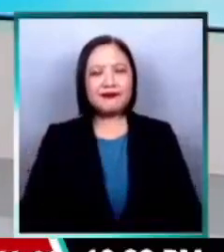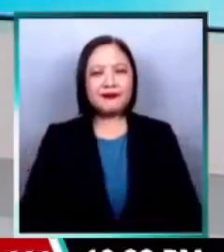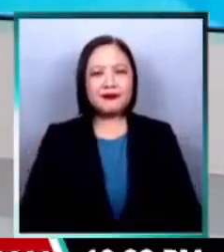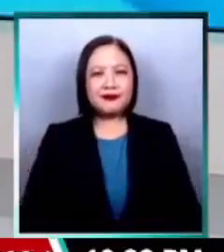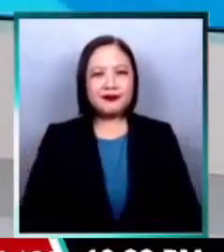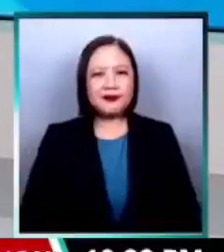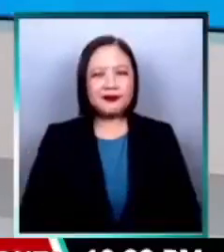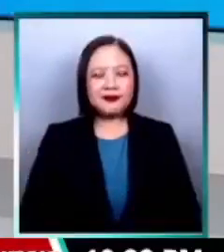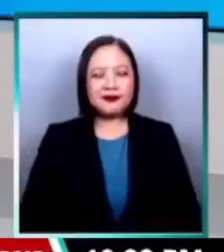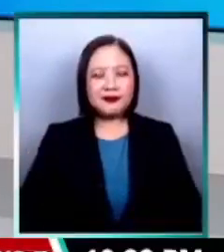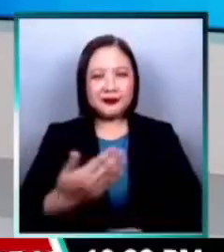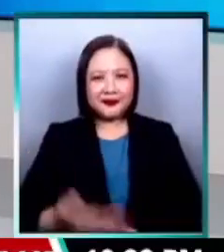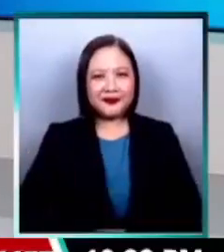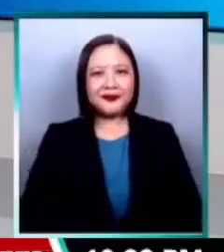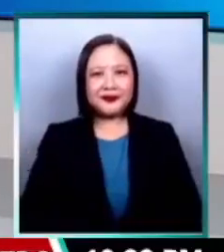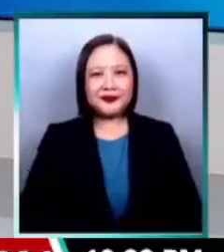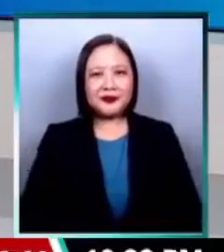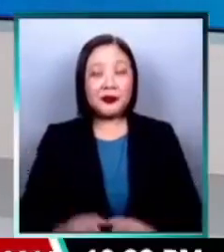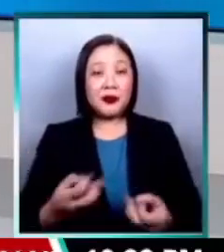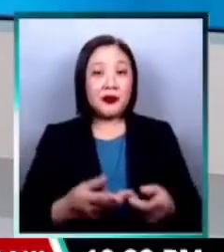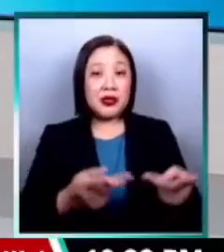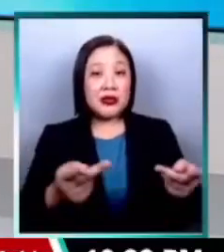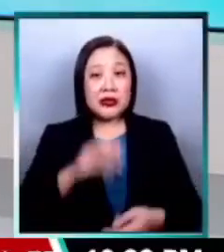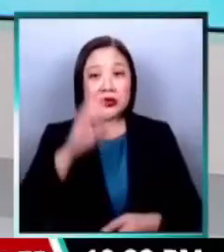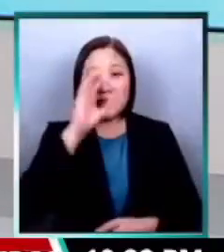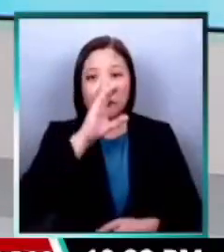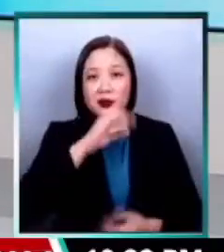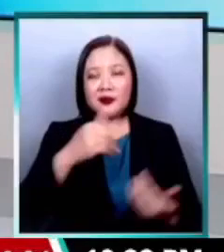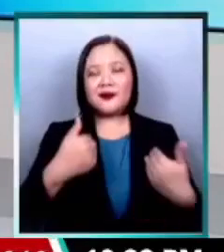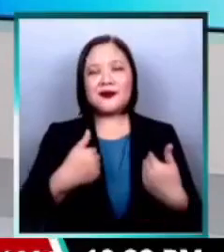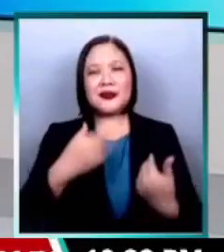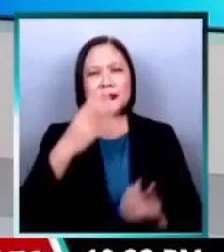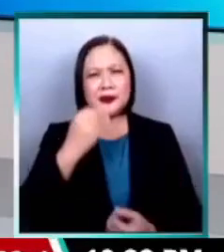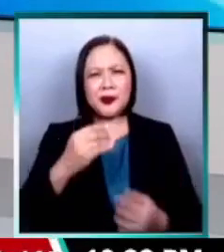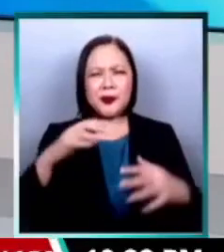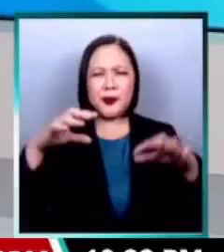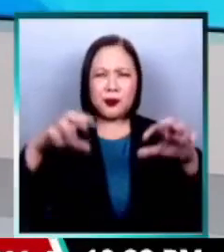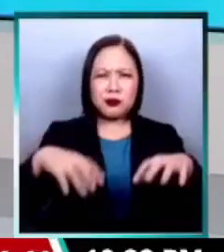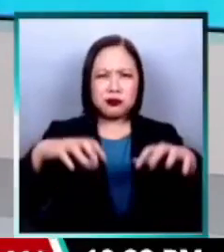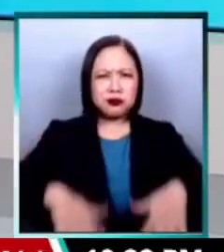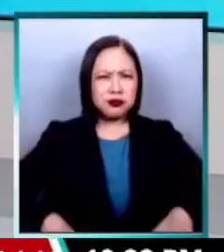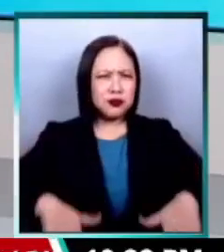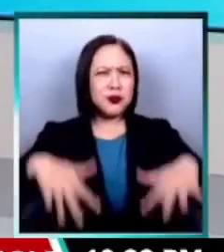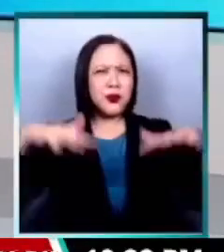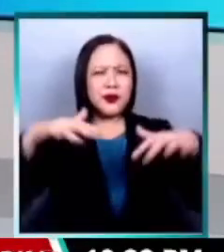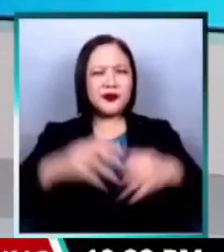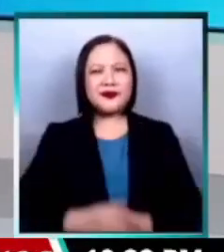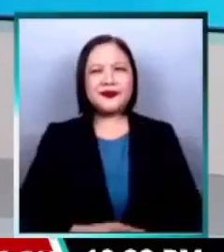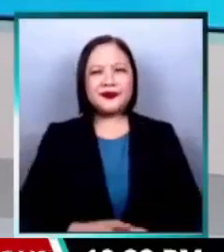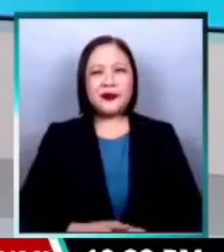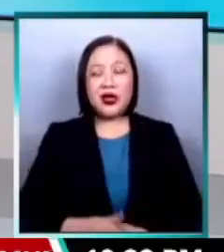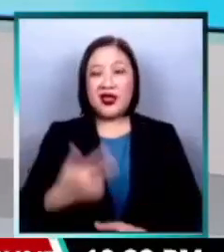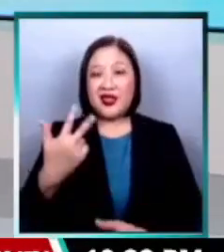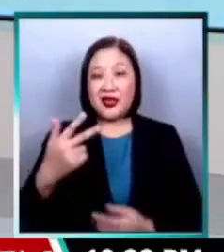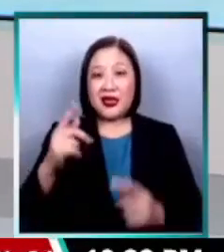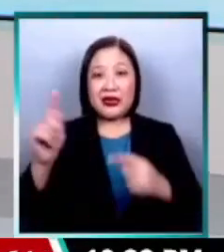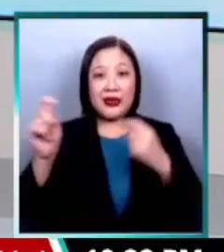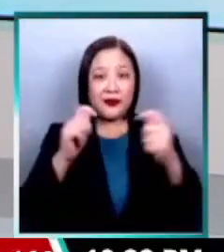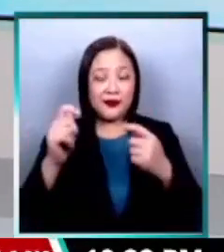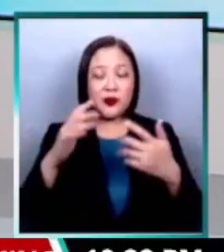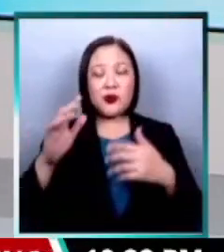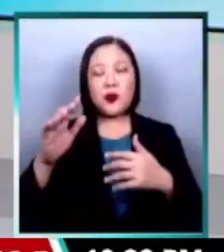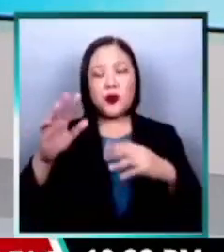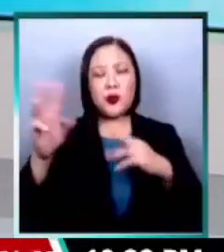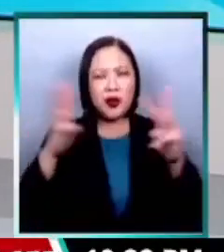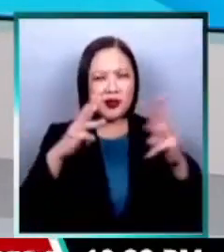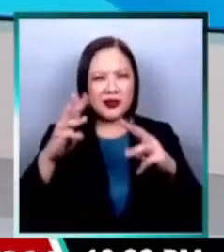Maraming bayan sa Cebu ang nakaranas ng matinding pagbaha. Tatlong weather systems ang patuloy pang magpapaulan.